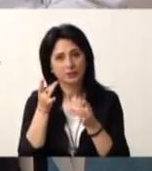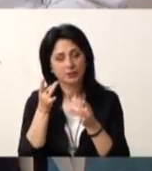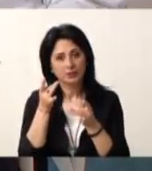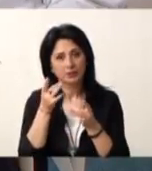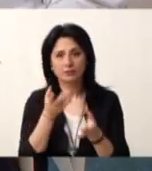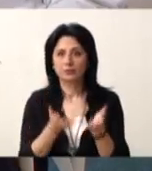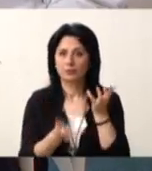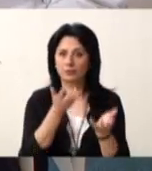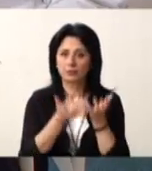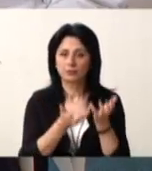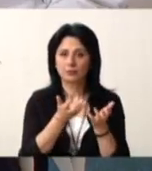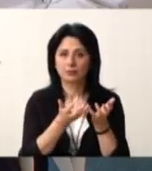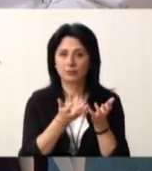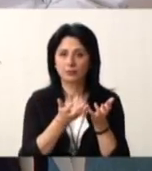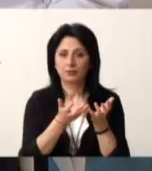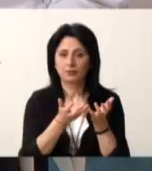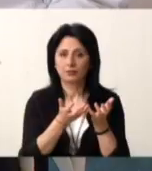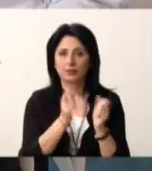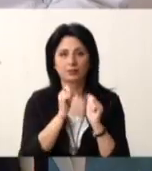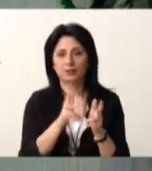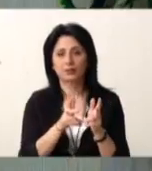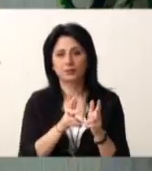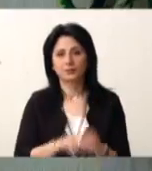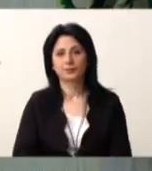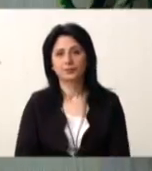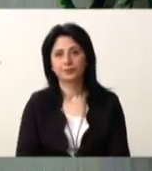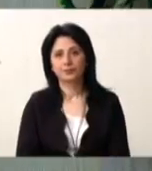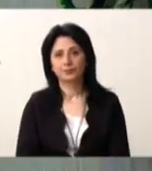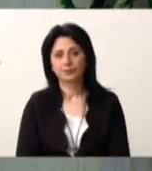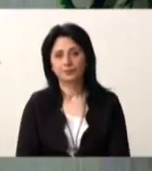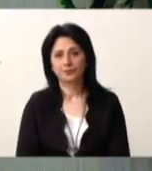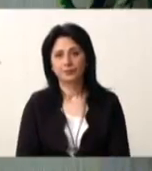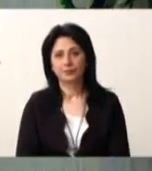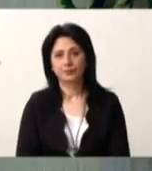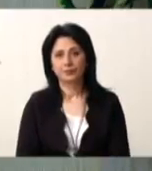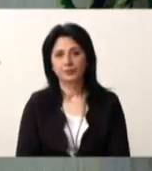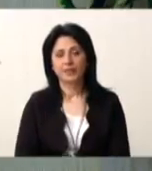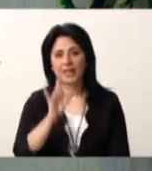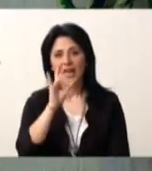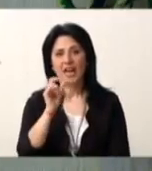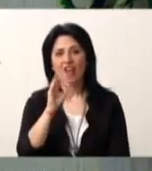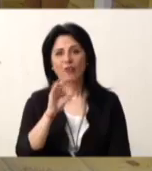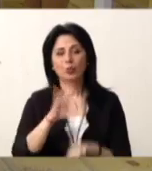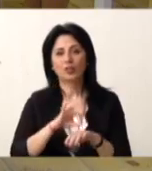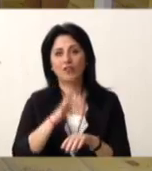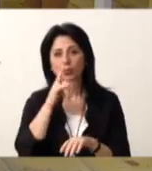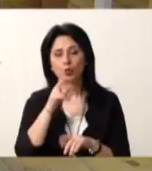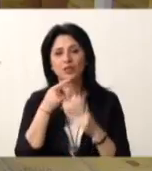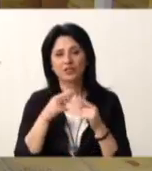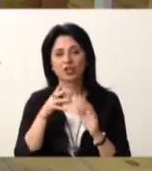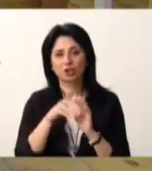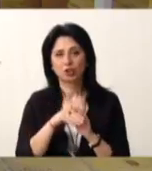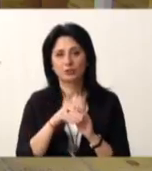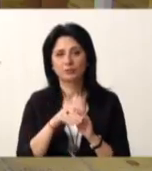თუ მიზანშეწონილია თერმულად დამუშავებული შევთავაზოთ. ამ რეფლუქს დაავადების დროს სხვა